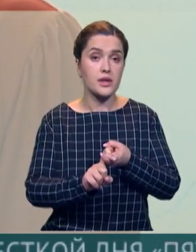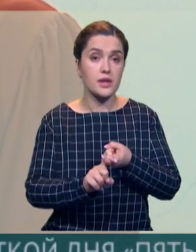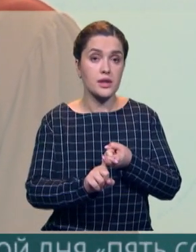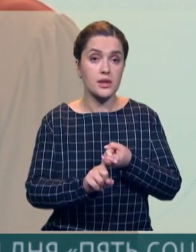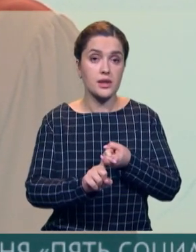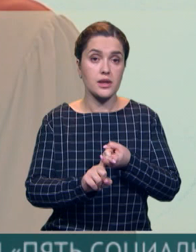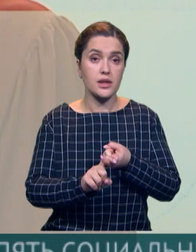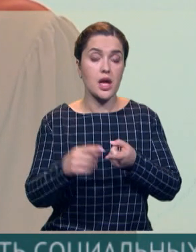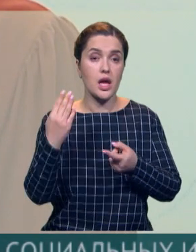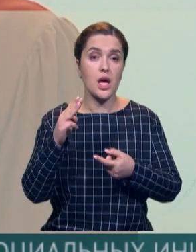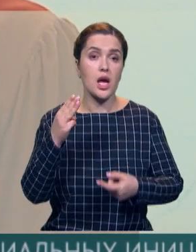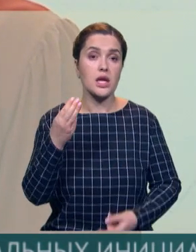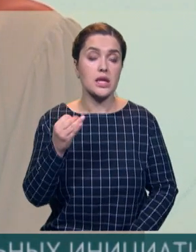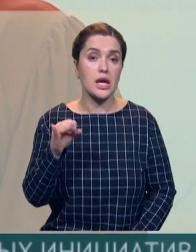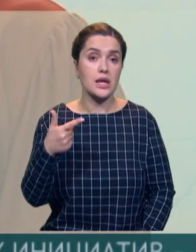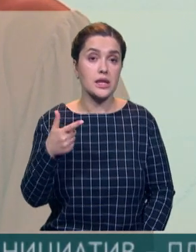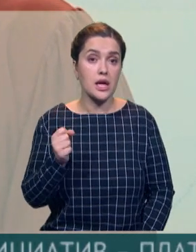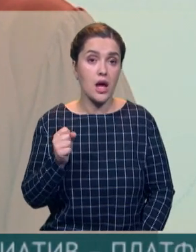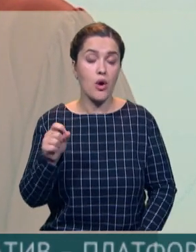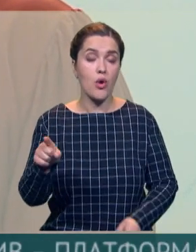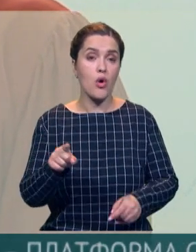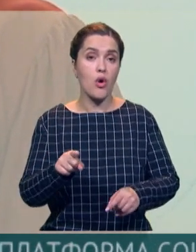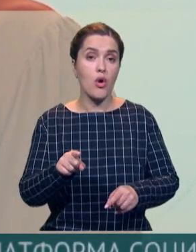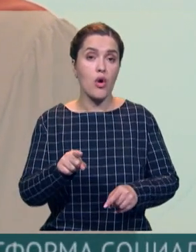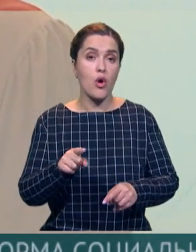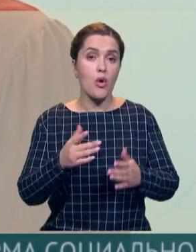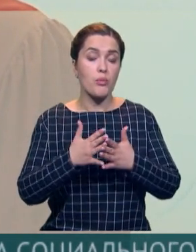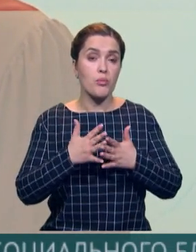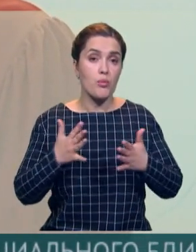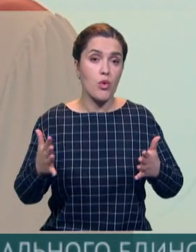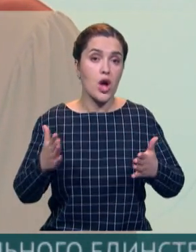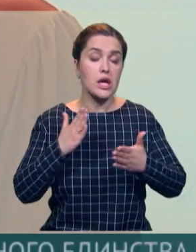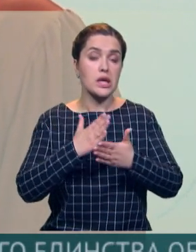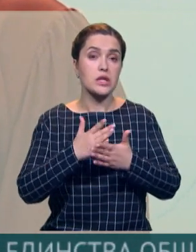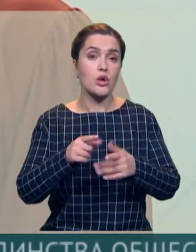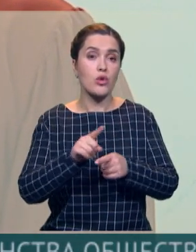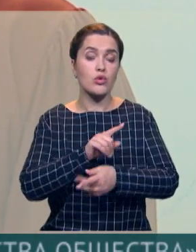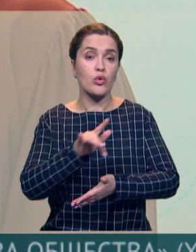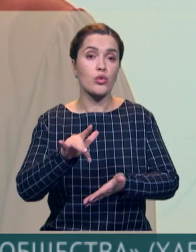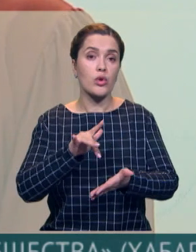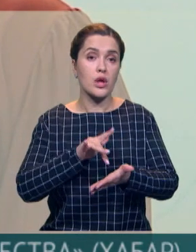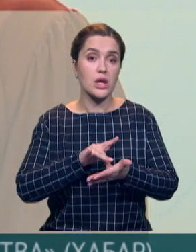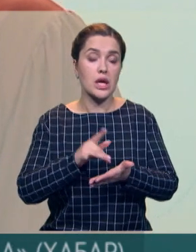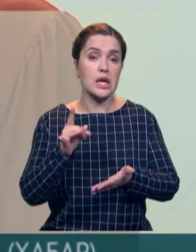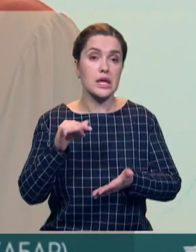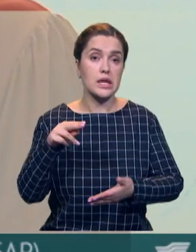Это таежный клещ, он распространен в высокоэндемичных территориях. Это города